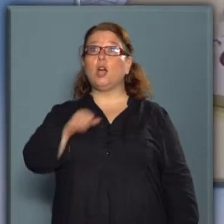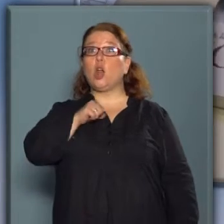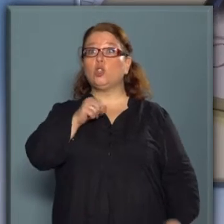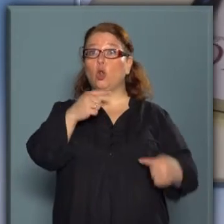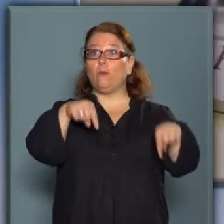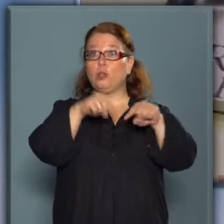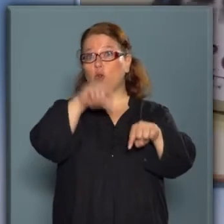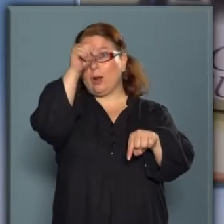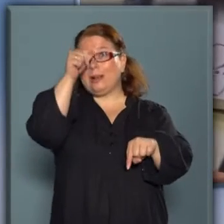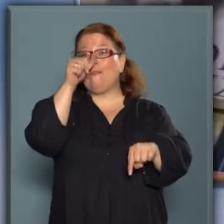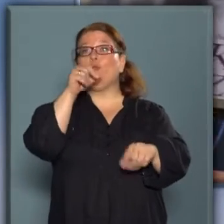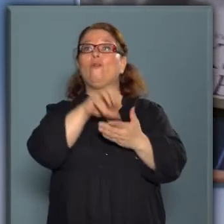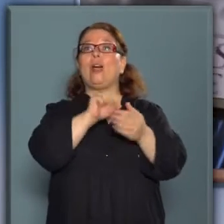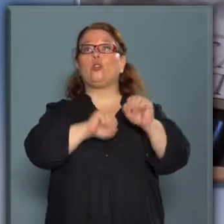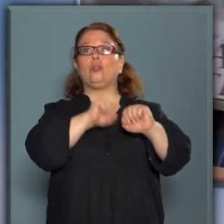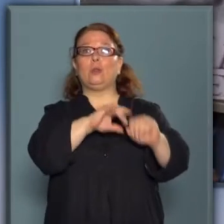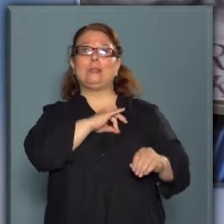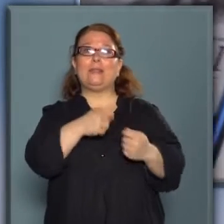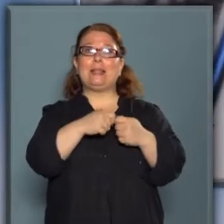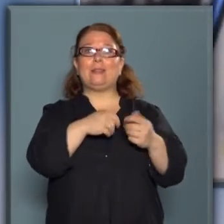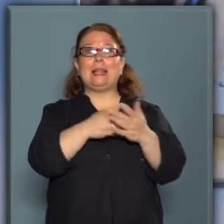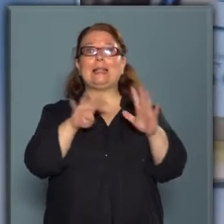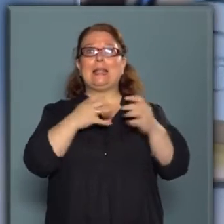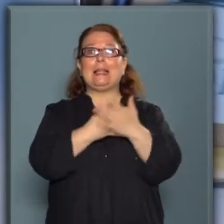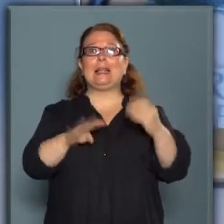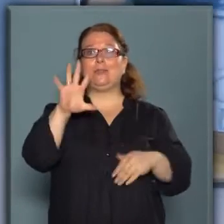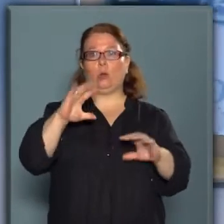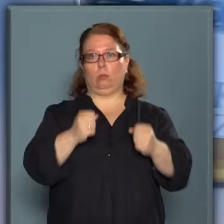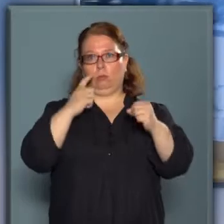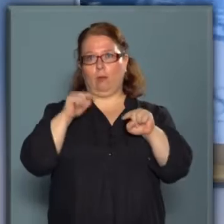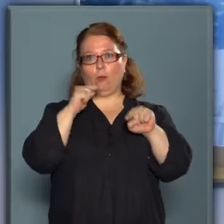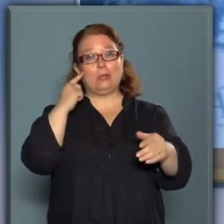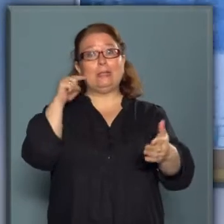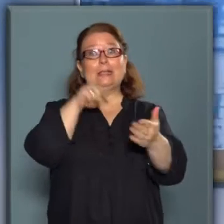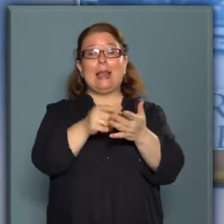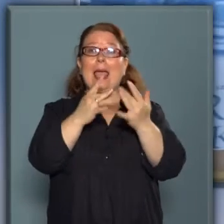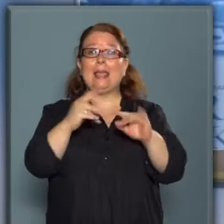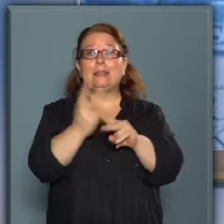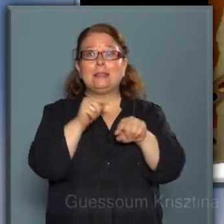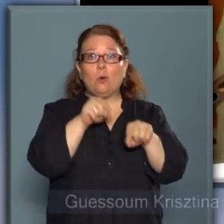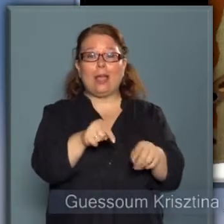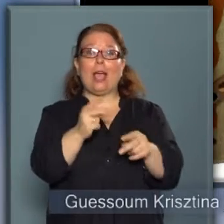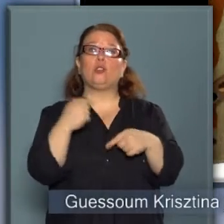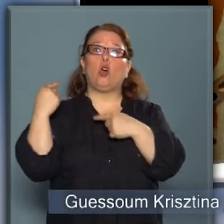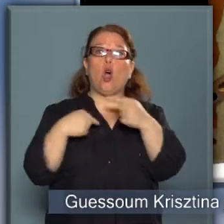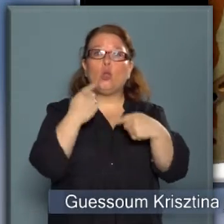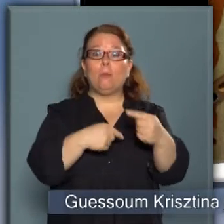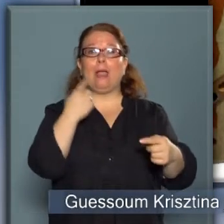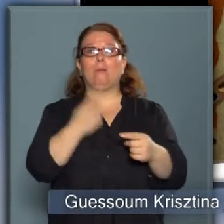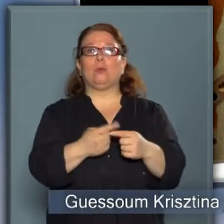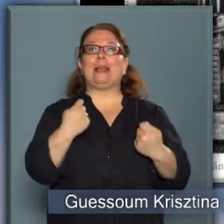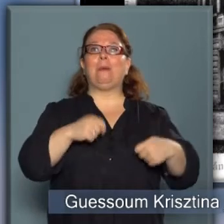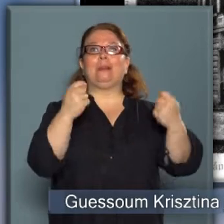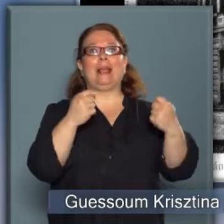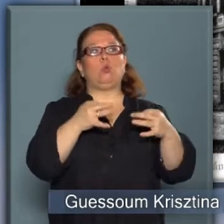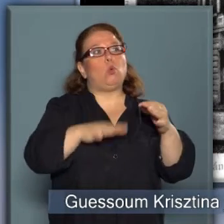A Grassalkovics kör nevű városvédő civil szervezet 1995-ben alakult. Célja a helyi szokások, hagyományok, valamint az